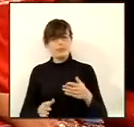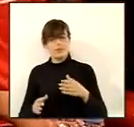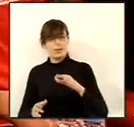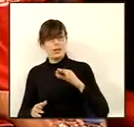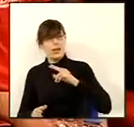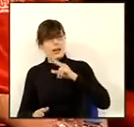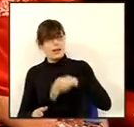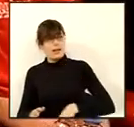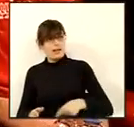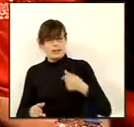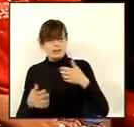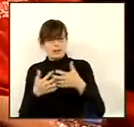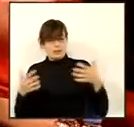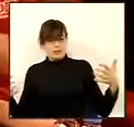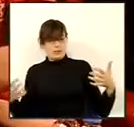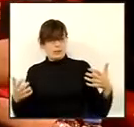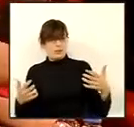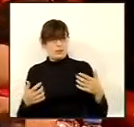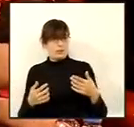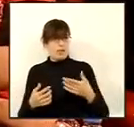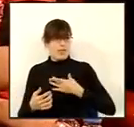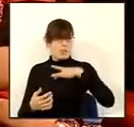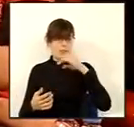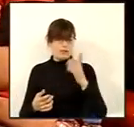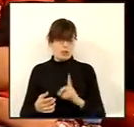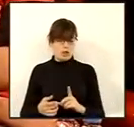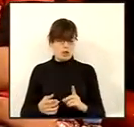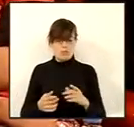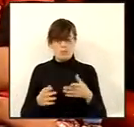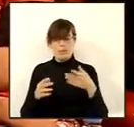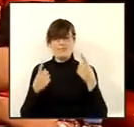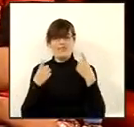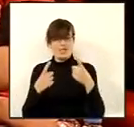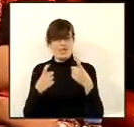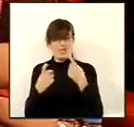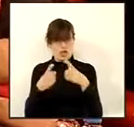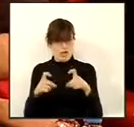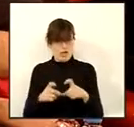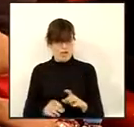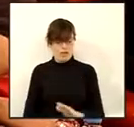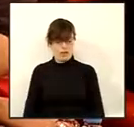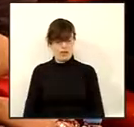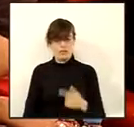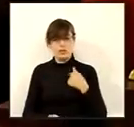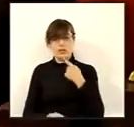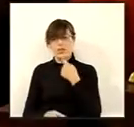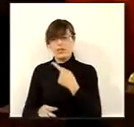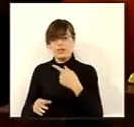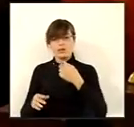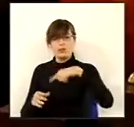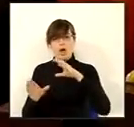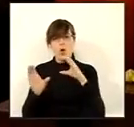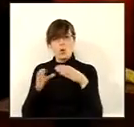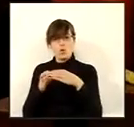bé, jo no m'allargaré tant perquè crec que tampoc és necessari allargar-se tant. Començaré dient que el nostre grup municipal